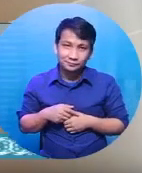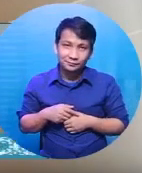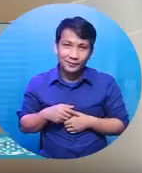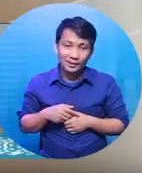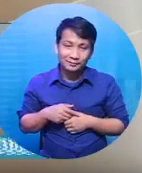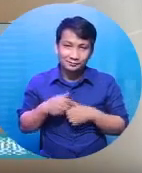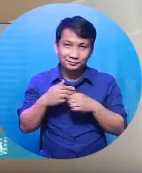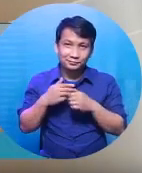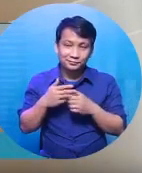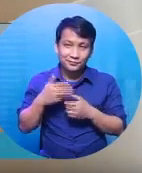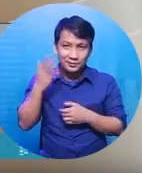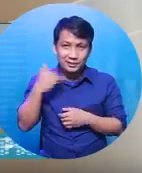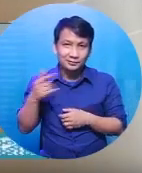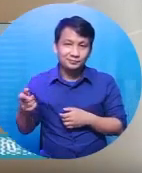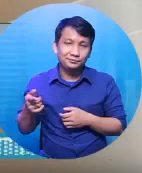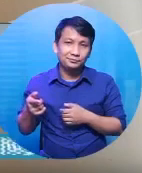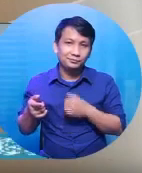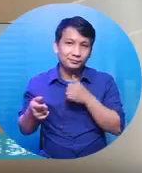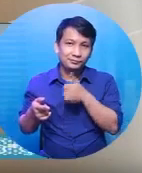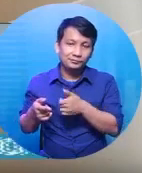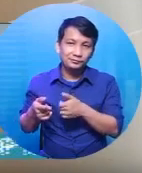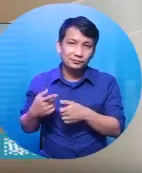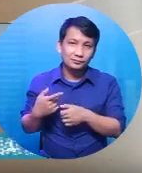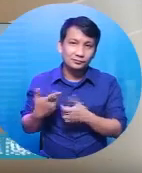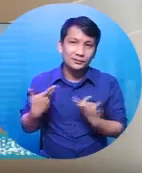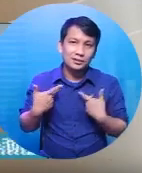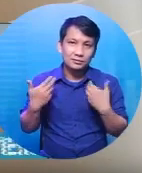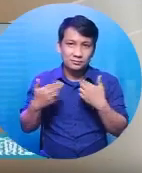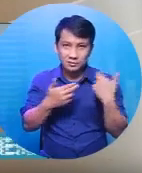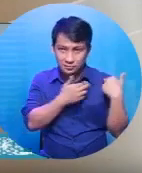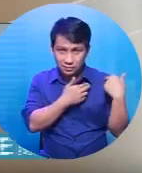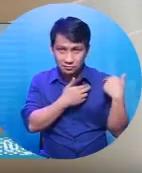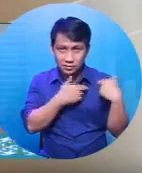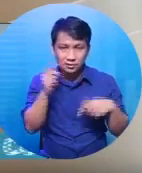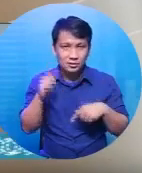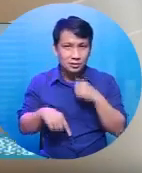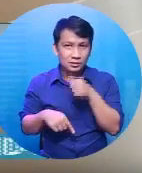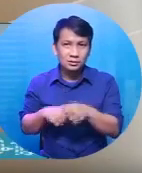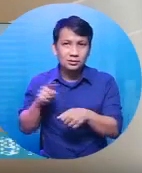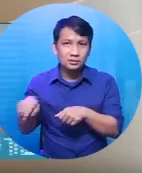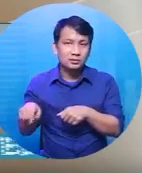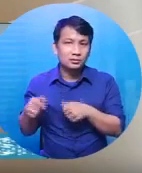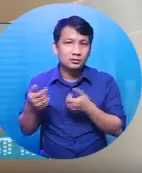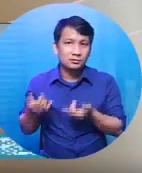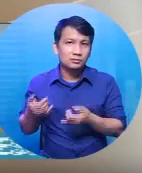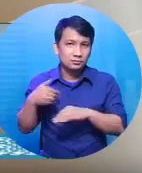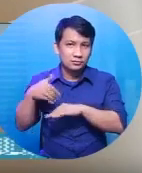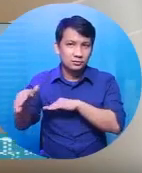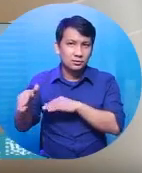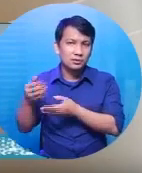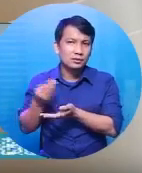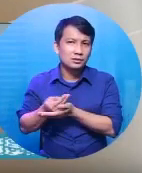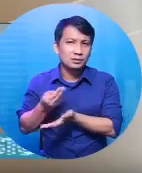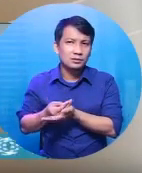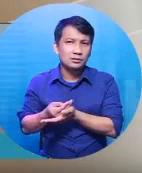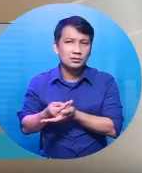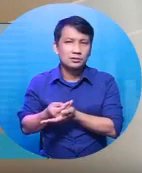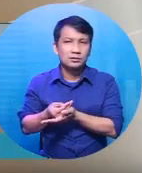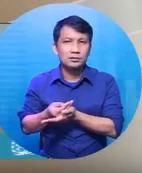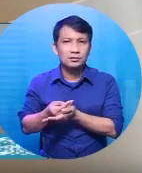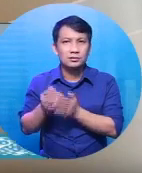Kasi po, di ba, may responsibilidad na po kasi din ako eh. Sa ngayon po, hindi ko po siya kayang... Nagbibigay po ako dati, kaya lang po,